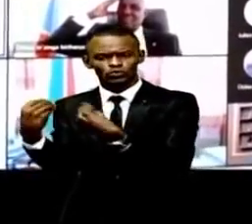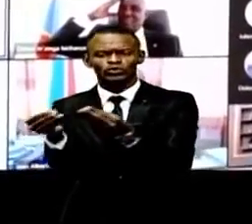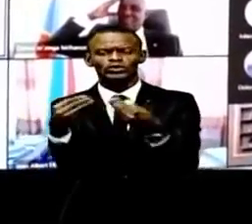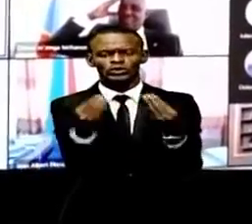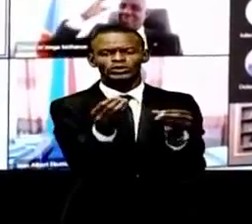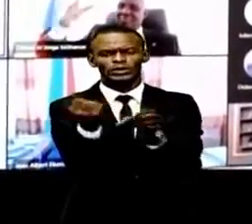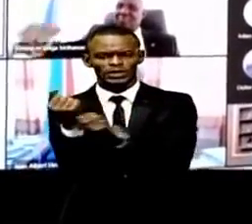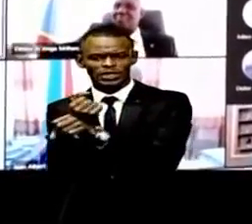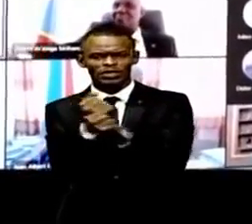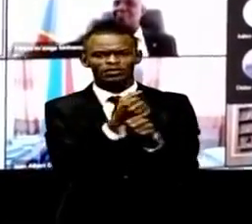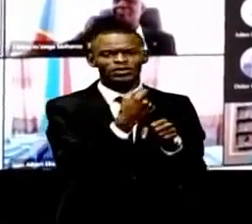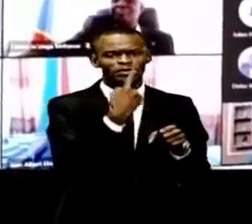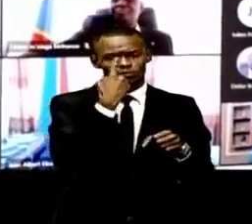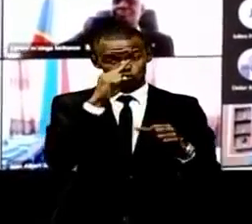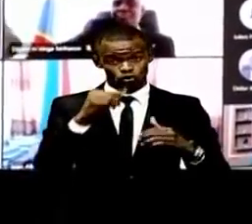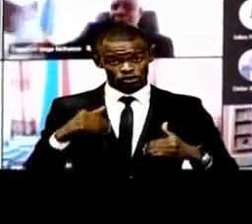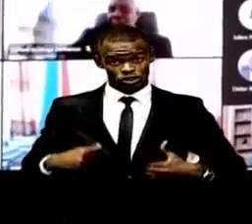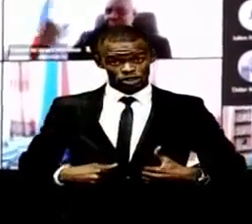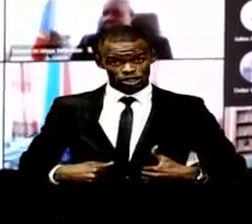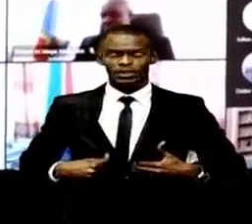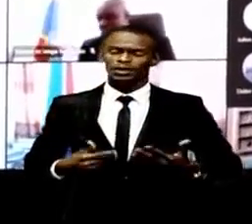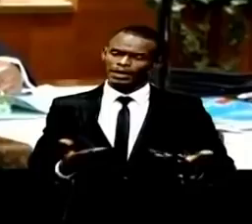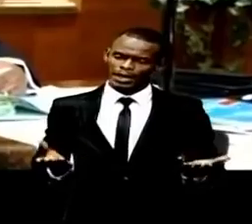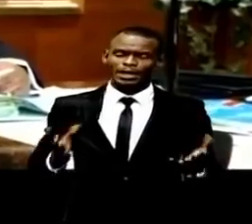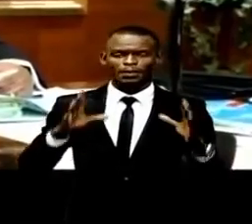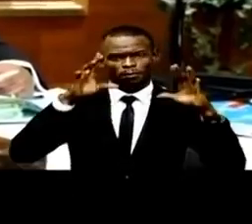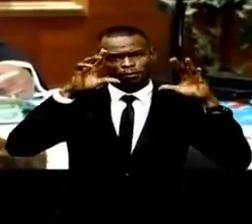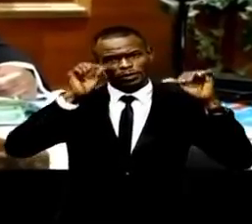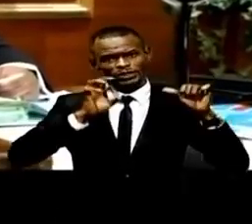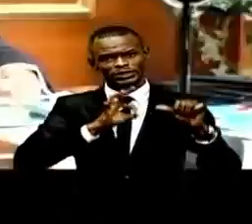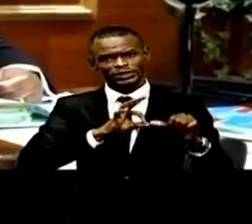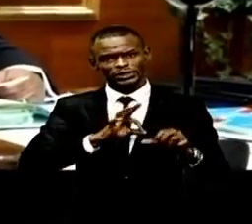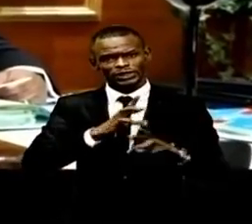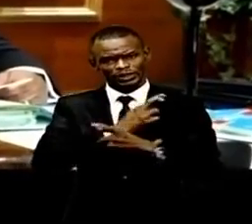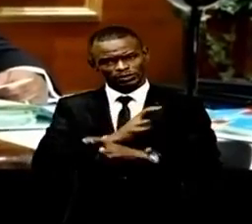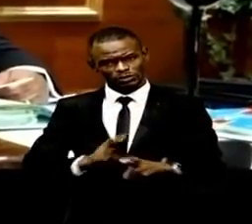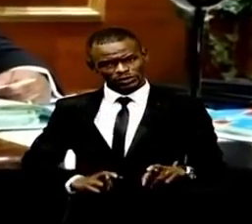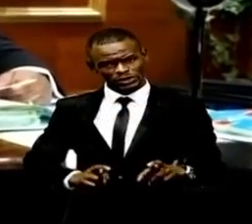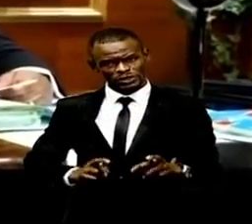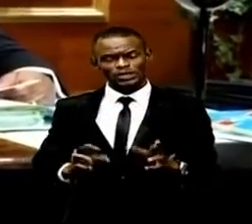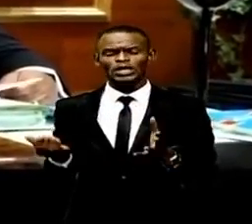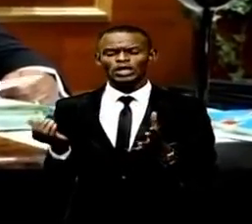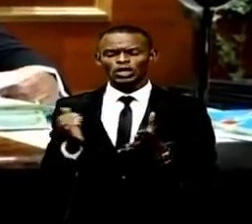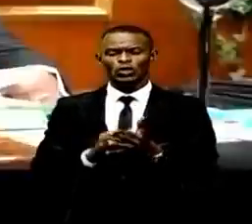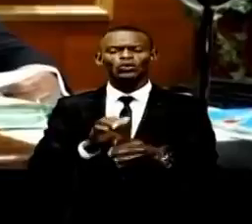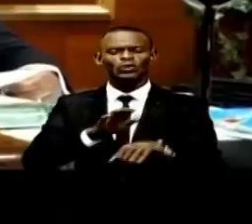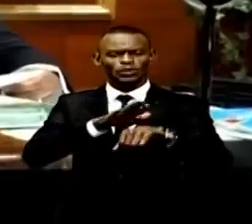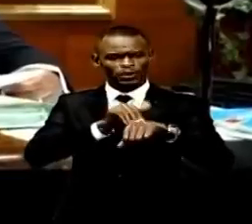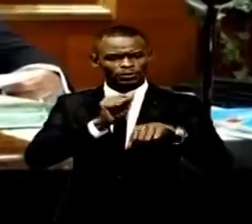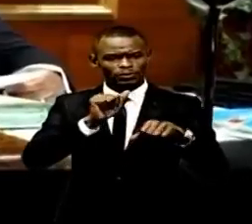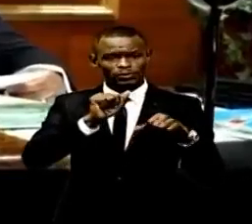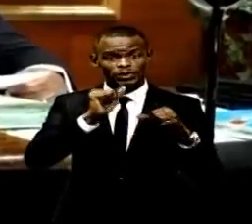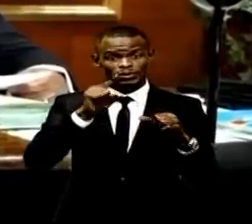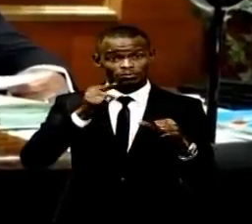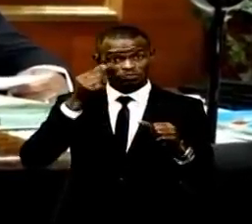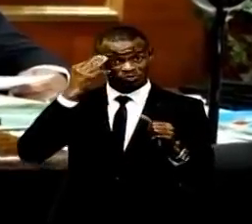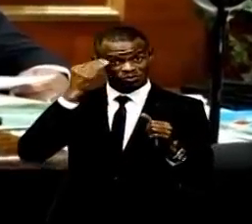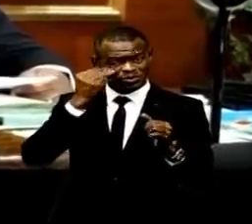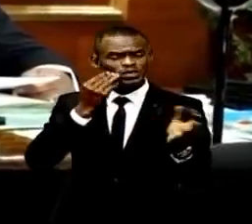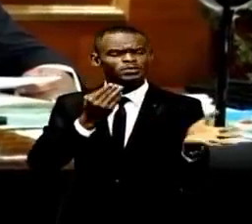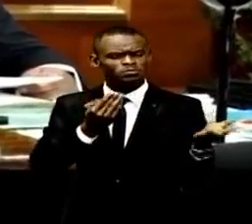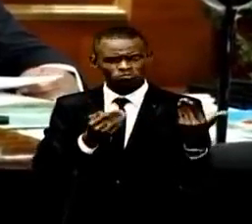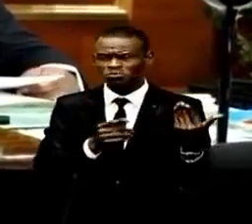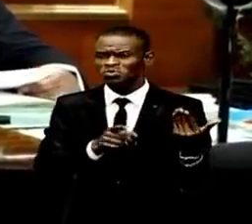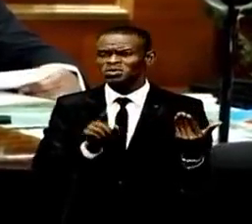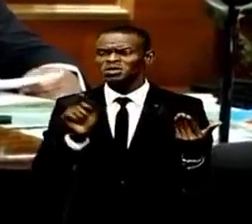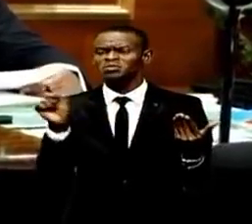le président de la République a de nouveau engagé le Premier ministre à s'assurer que tous les ministres sectoriels concernés à